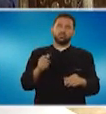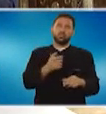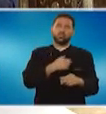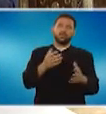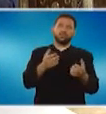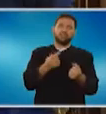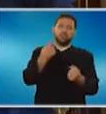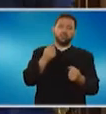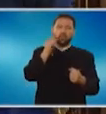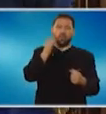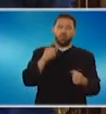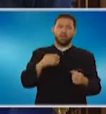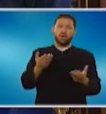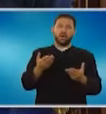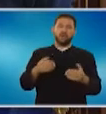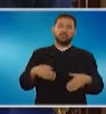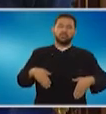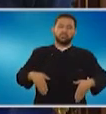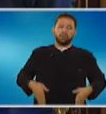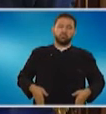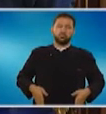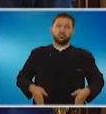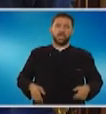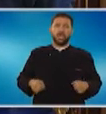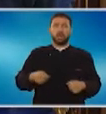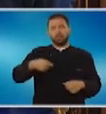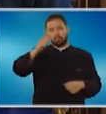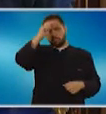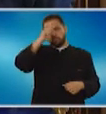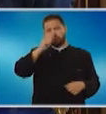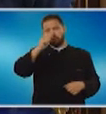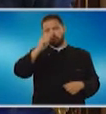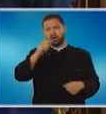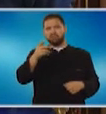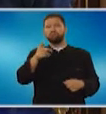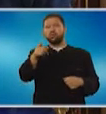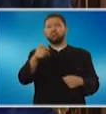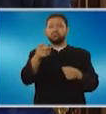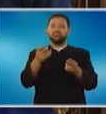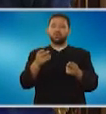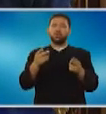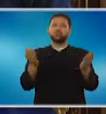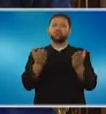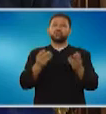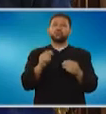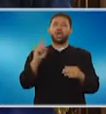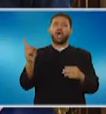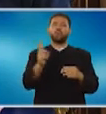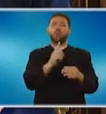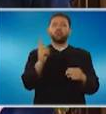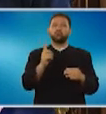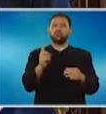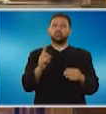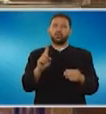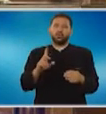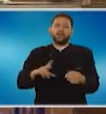un om intrat cu mâinile în buzunar și cu băscălia pe cap, vin o nene și citește apostolul. Nu mai